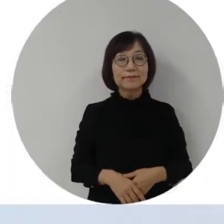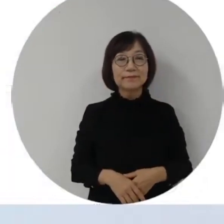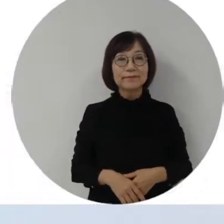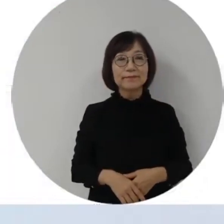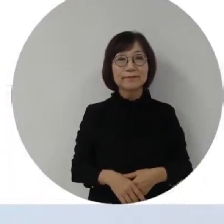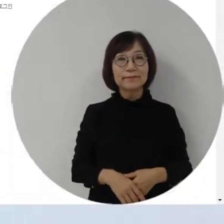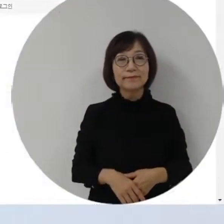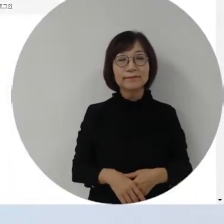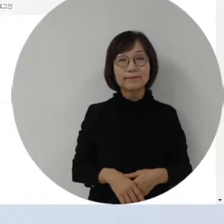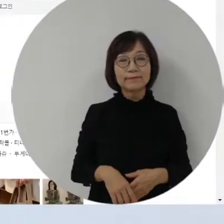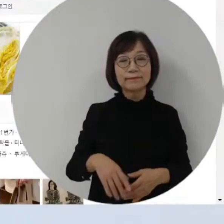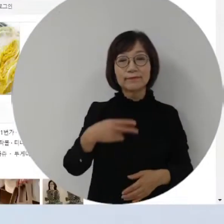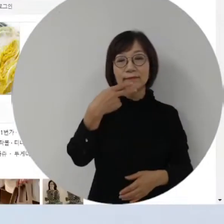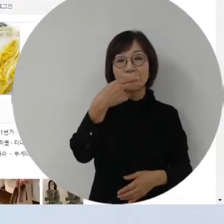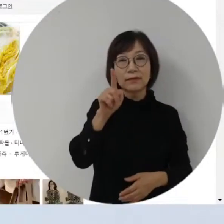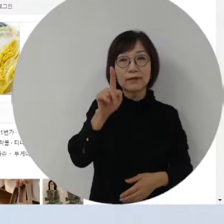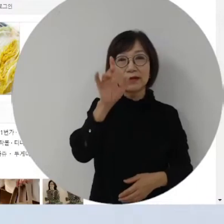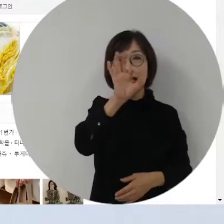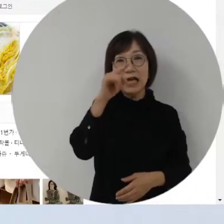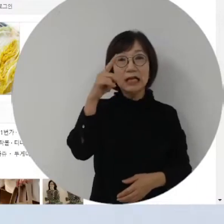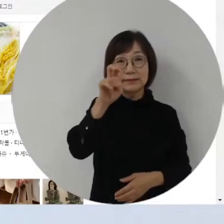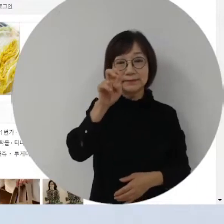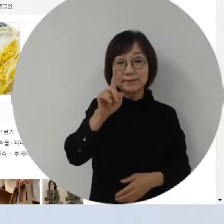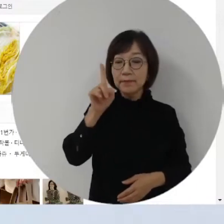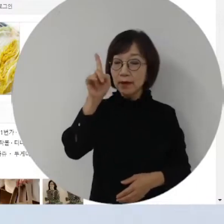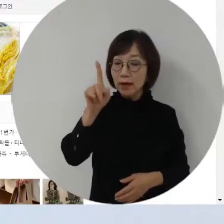엔터 쳐볼게요.